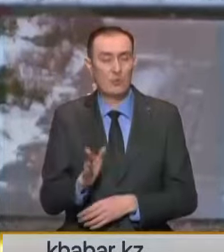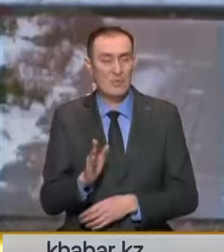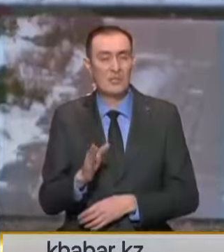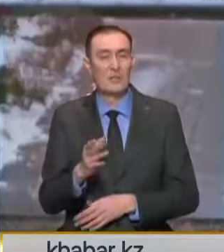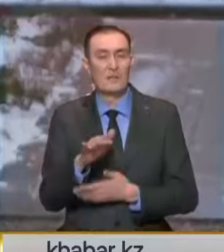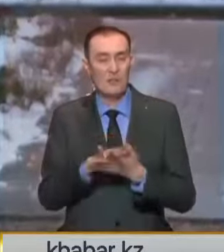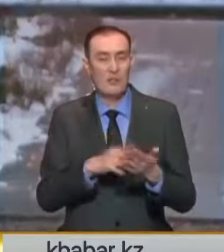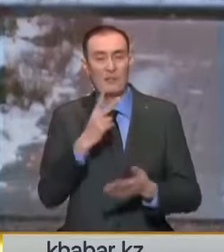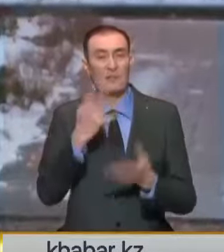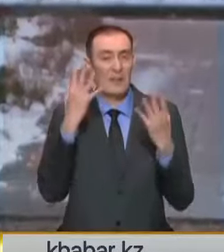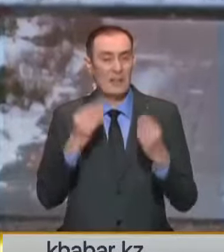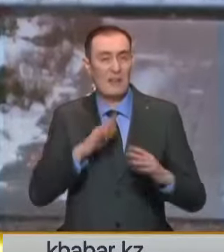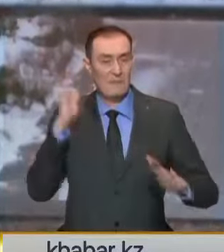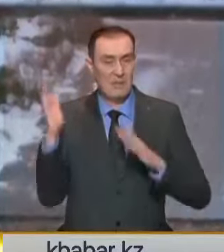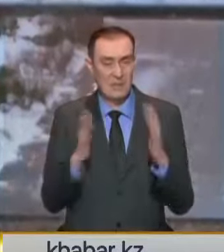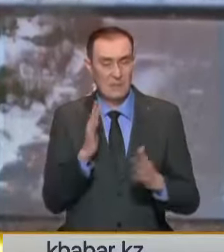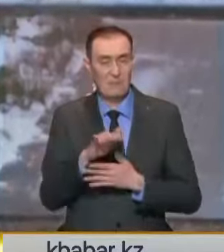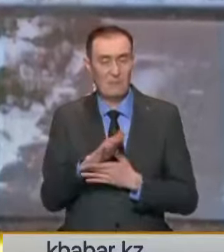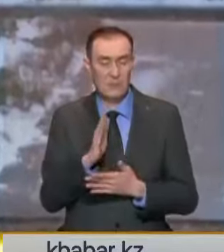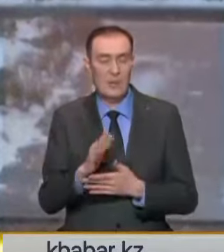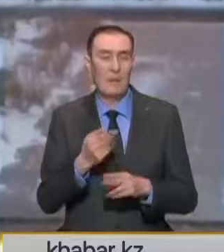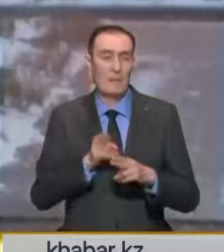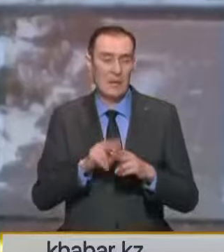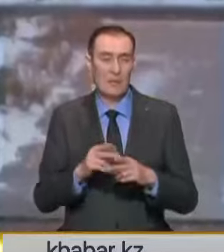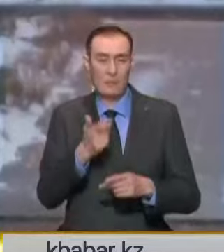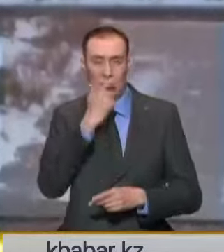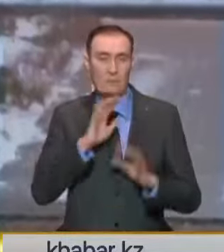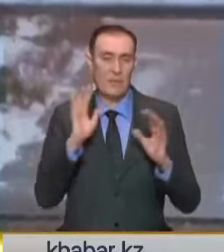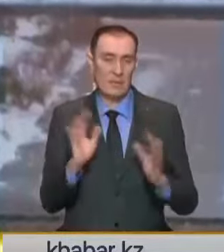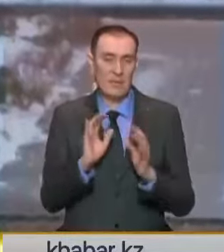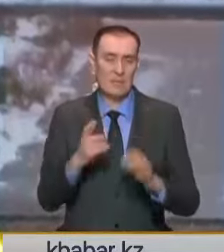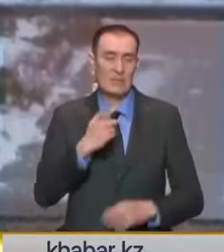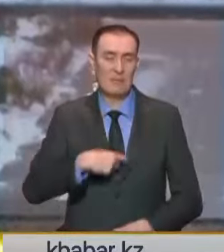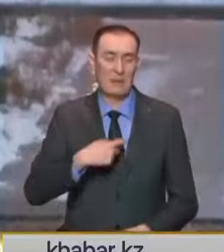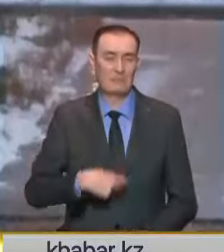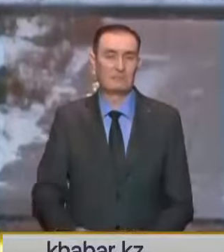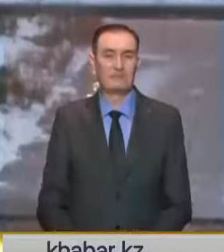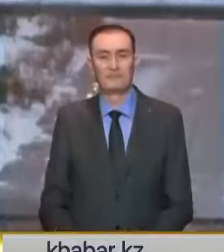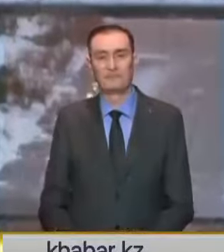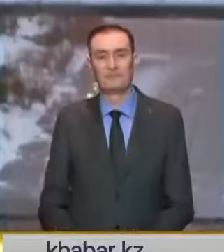еще 2 дня. Берегитесь себя. Айгуль Амантаева, Айбек Акшулаков, Хабар.